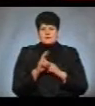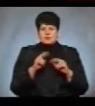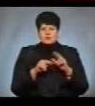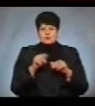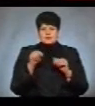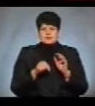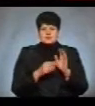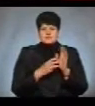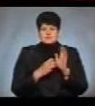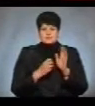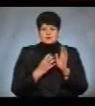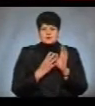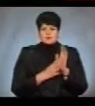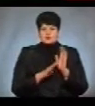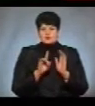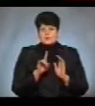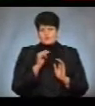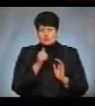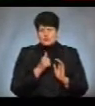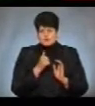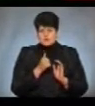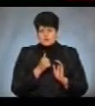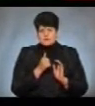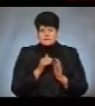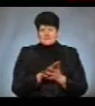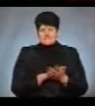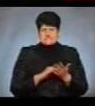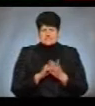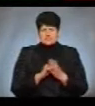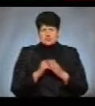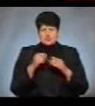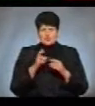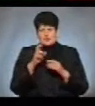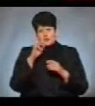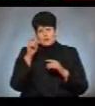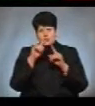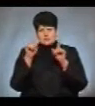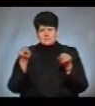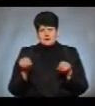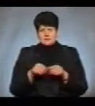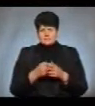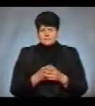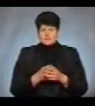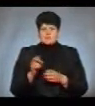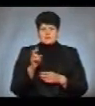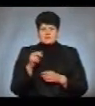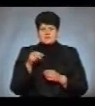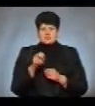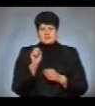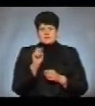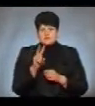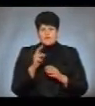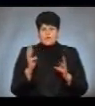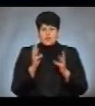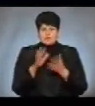у 1891 році. Знищено іконостас та церковні речі. Березень 2012-го